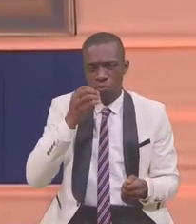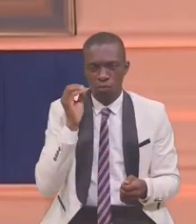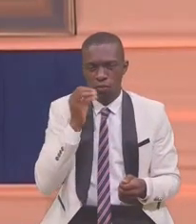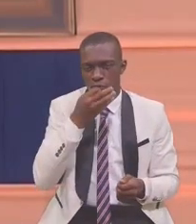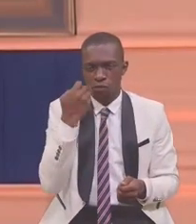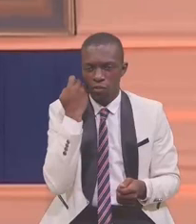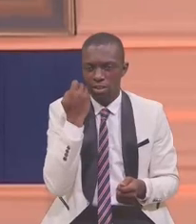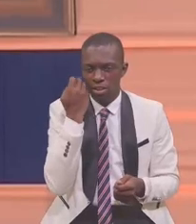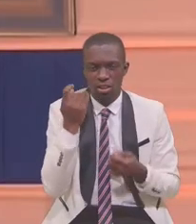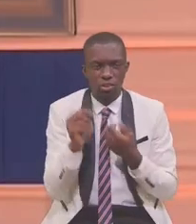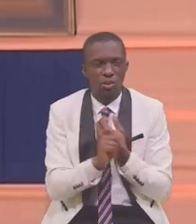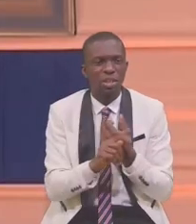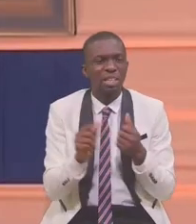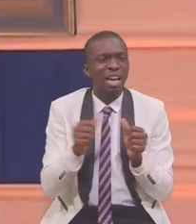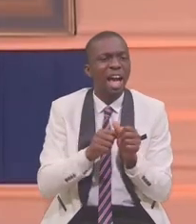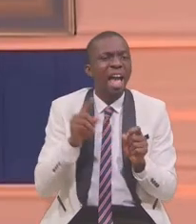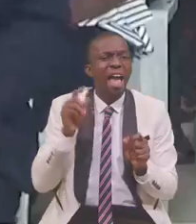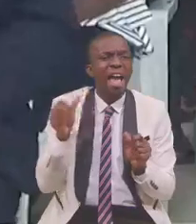pasteur,